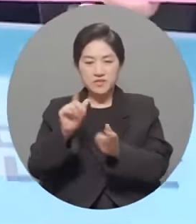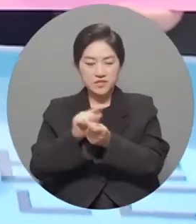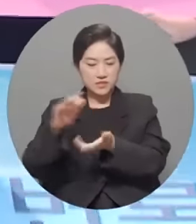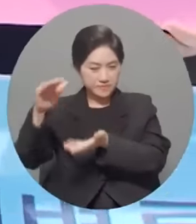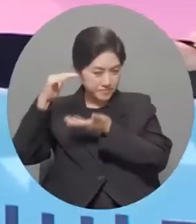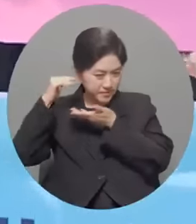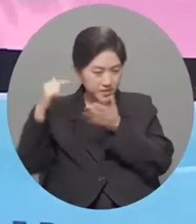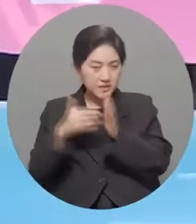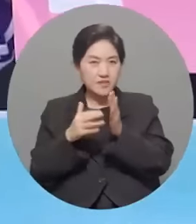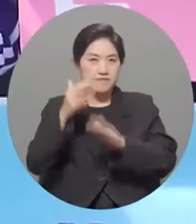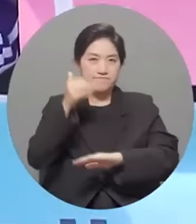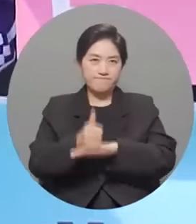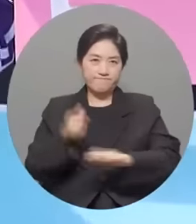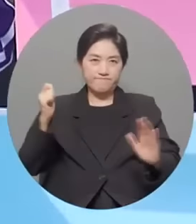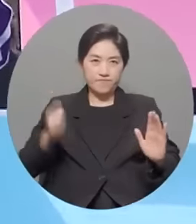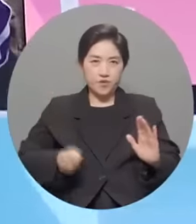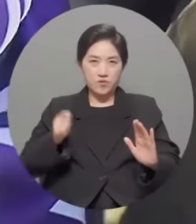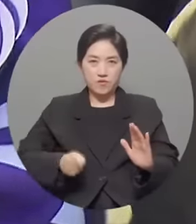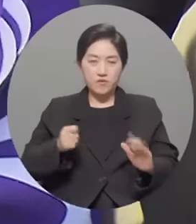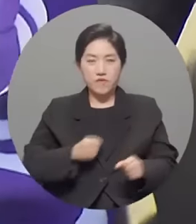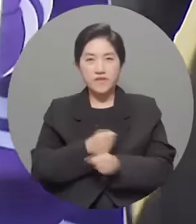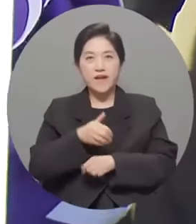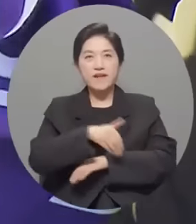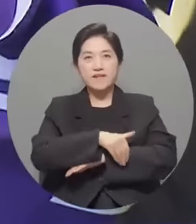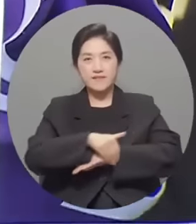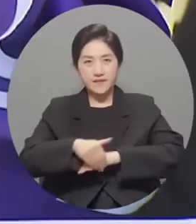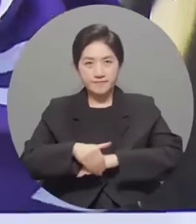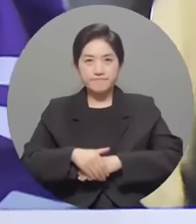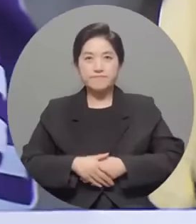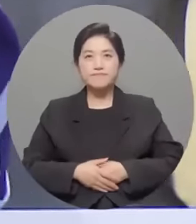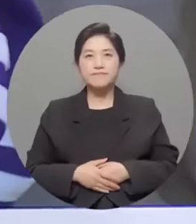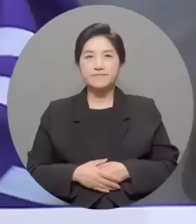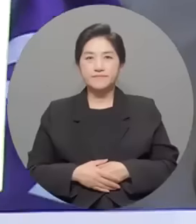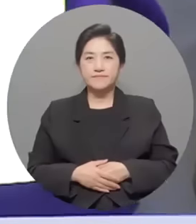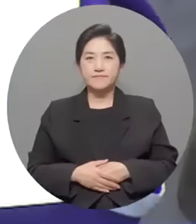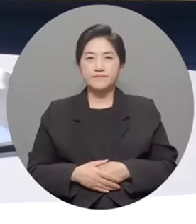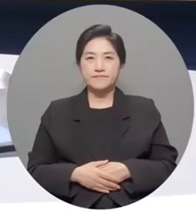최종 결론을 내릴 전망입니다. MBC 뉴스 김상훈입니다.